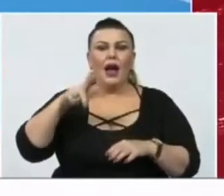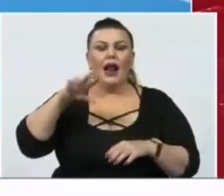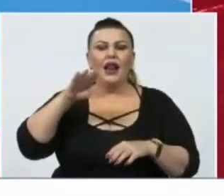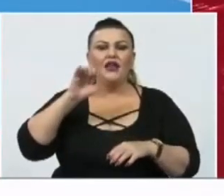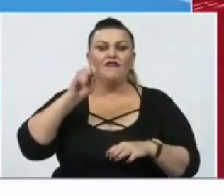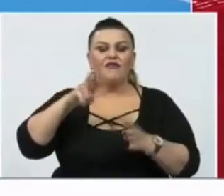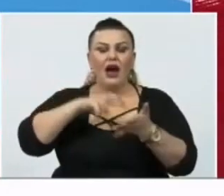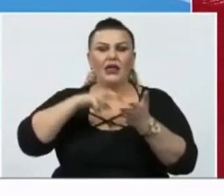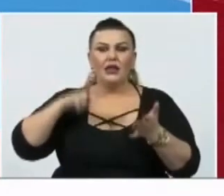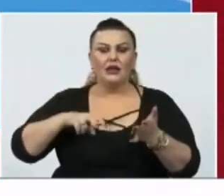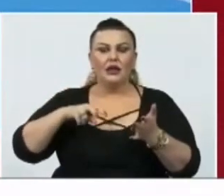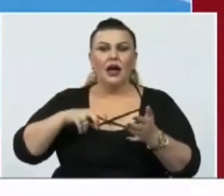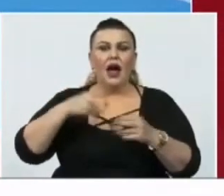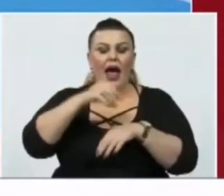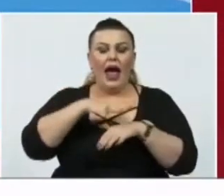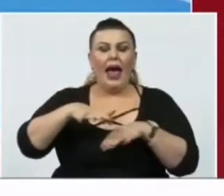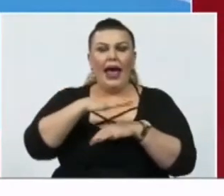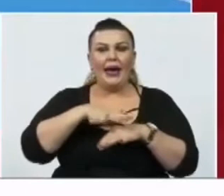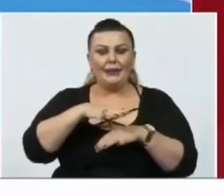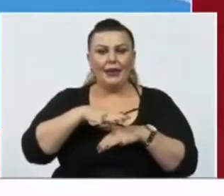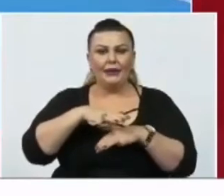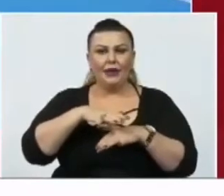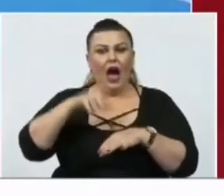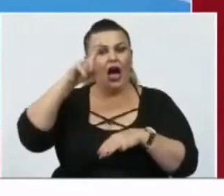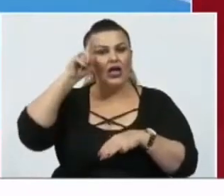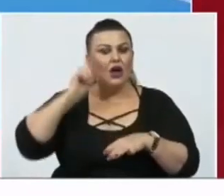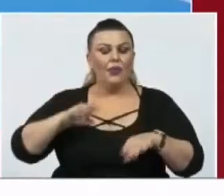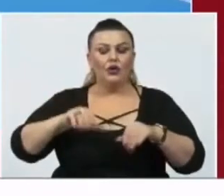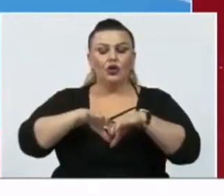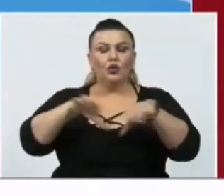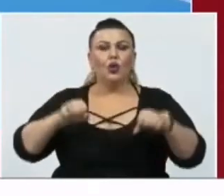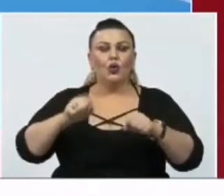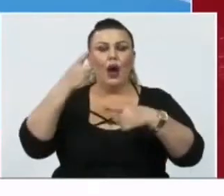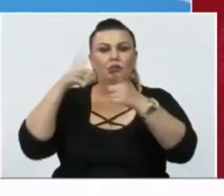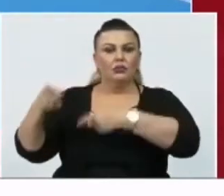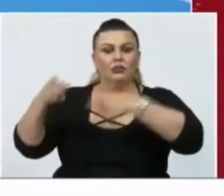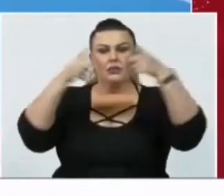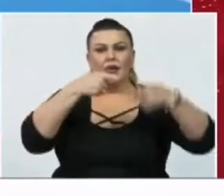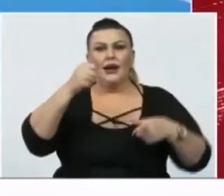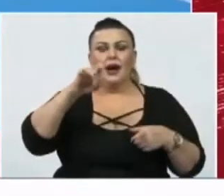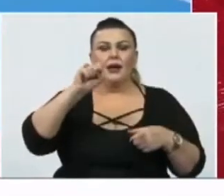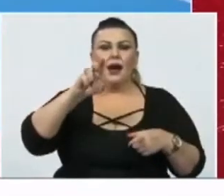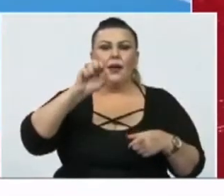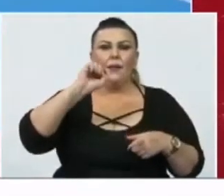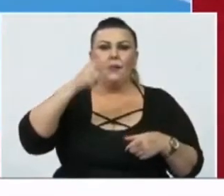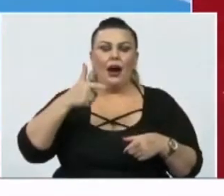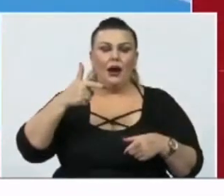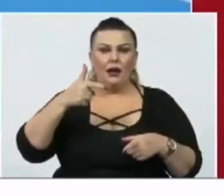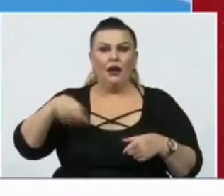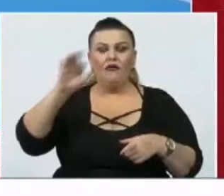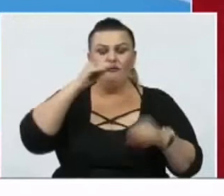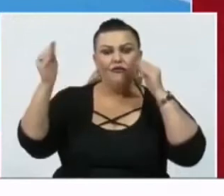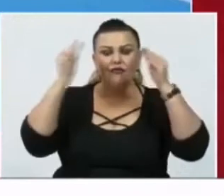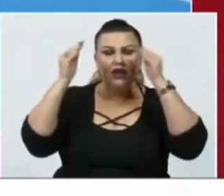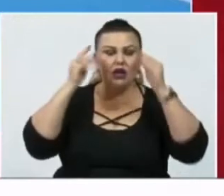tərk etmiş etnik ermənilərin Azərbaycan işğal olunmuş ərazilərində məskunlaşması barədə